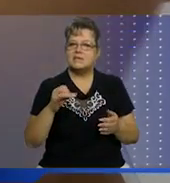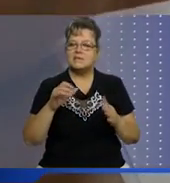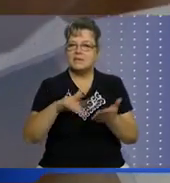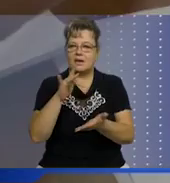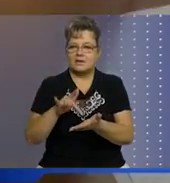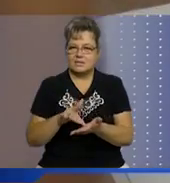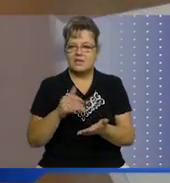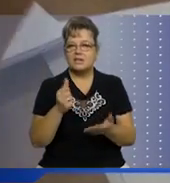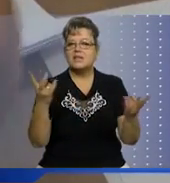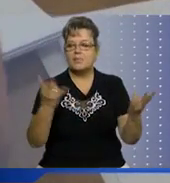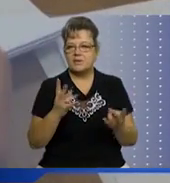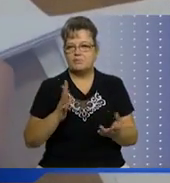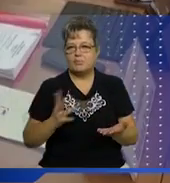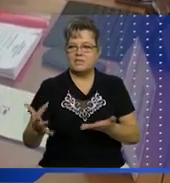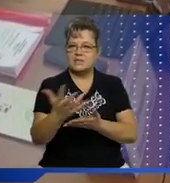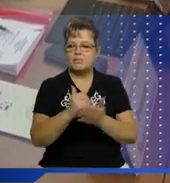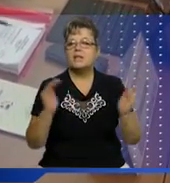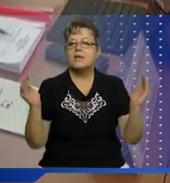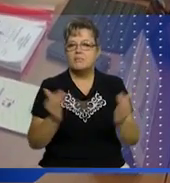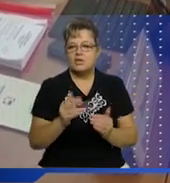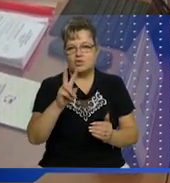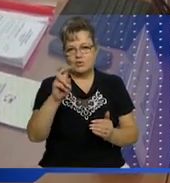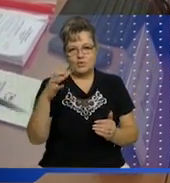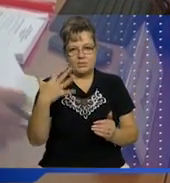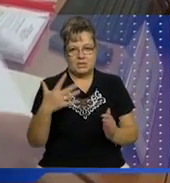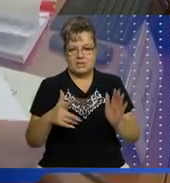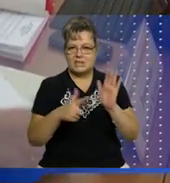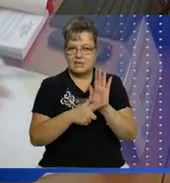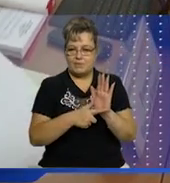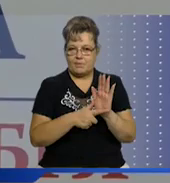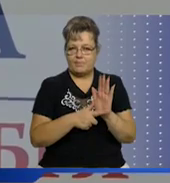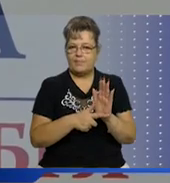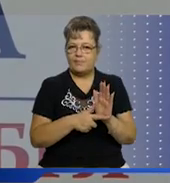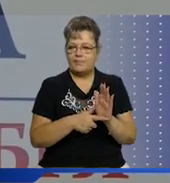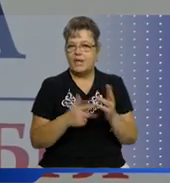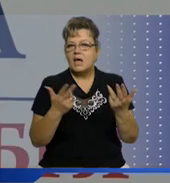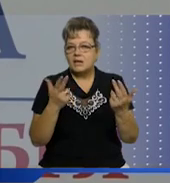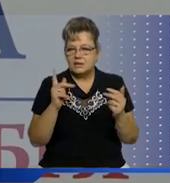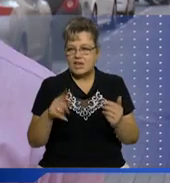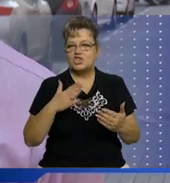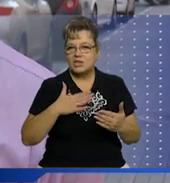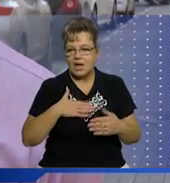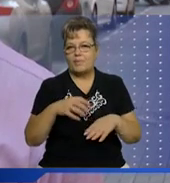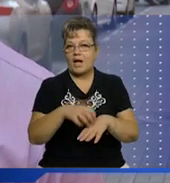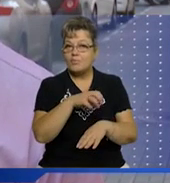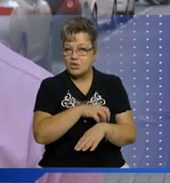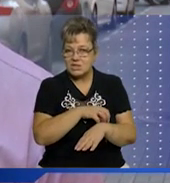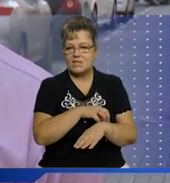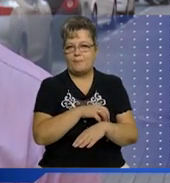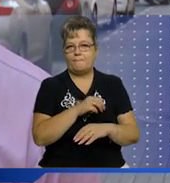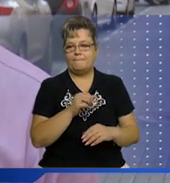привезли подписи депутатов из муниципалитетов. Их необходимо было собрать не менее 257. Даже